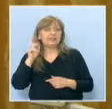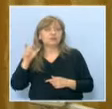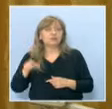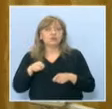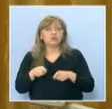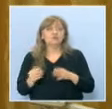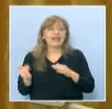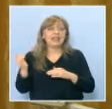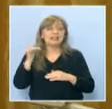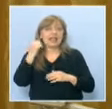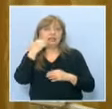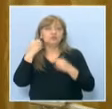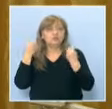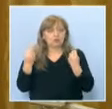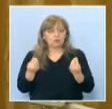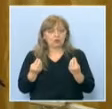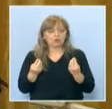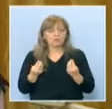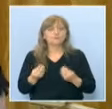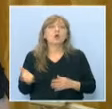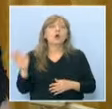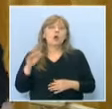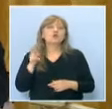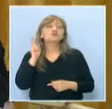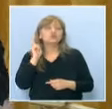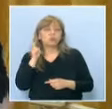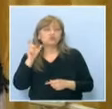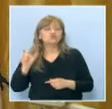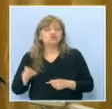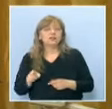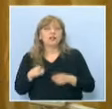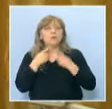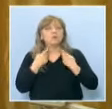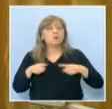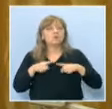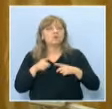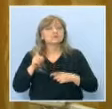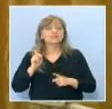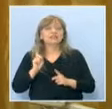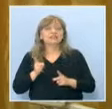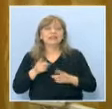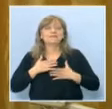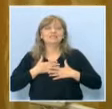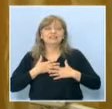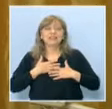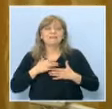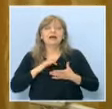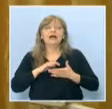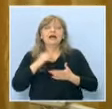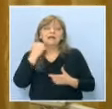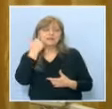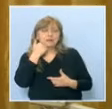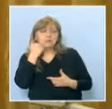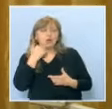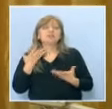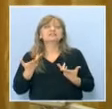най-доброто. Още учителът по музика трябва да има дигитални умения, т.е. да